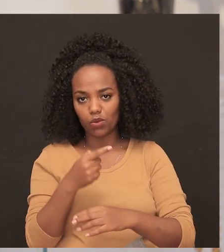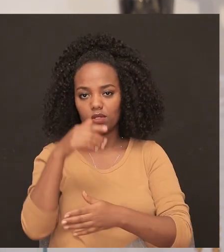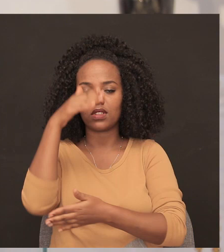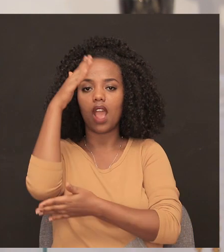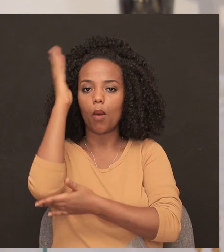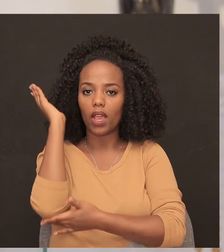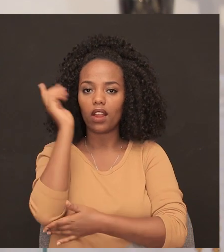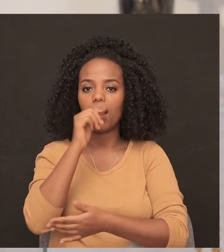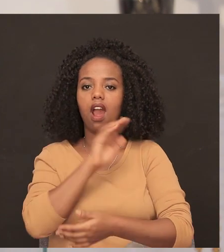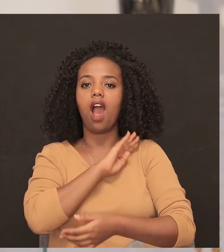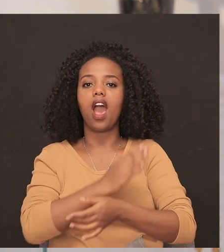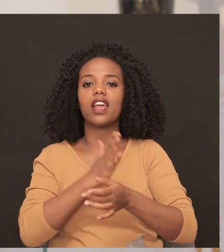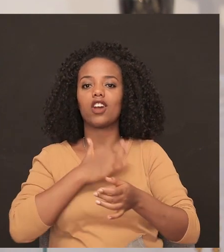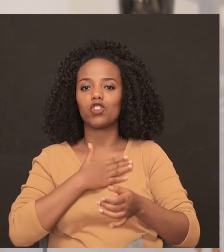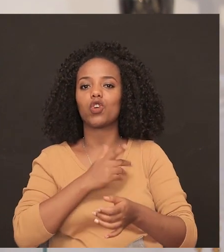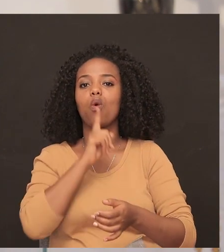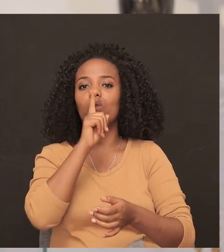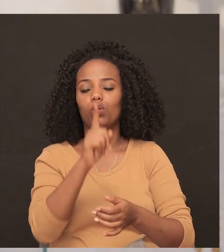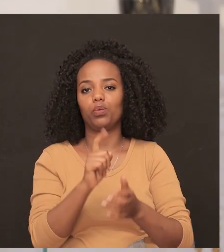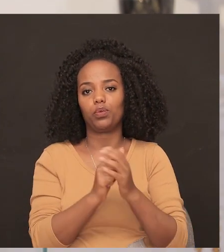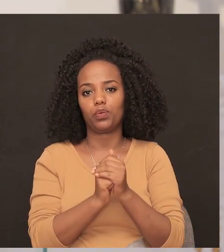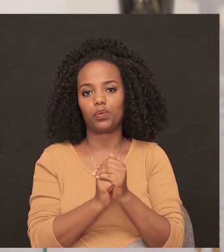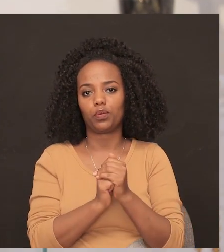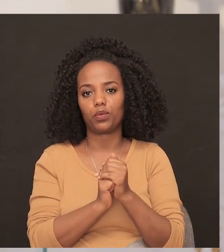እግዚአብሔር ኃይላቸው ስለሆነ